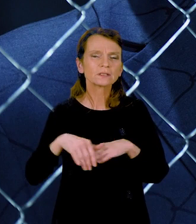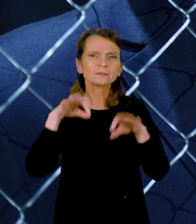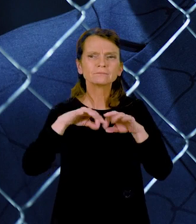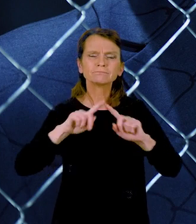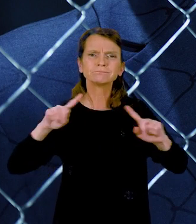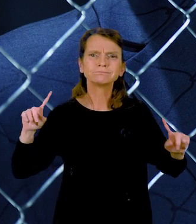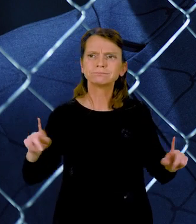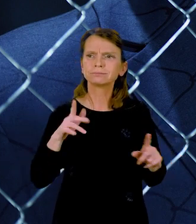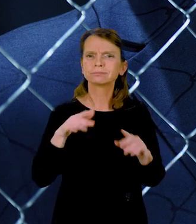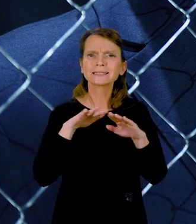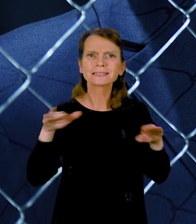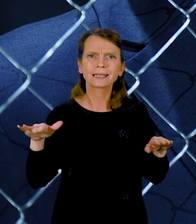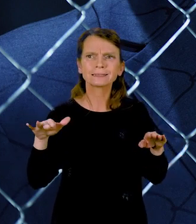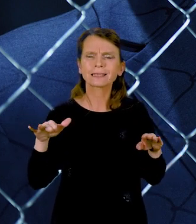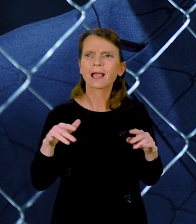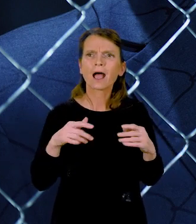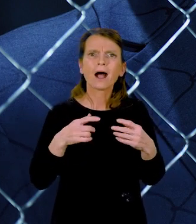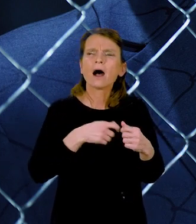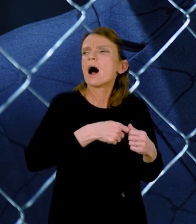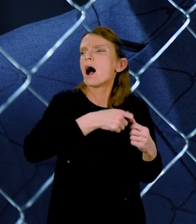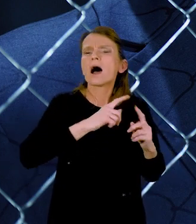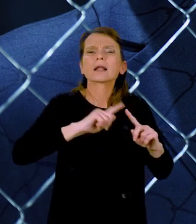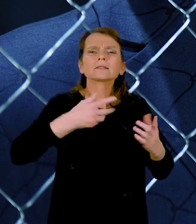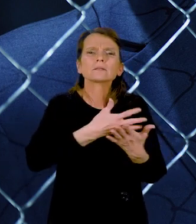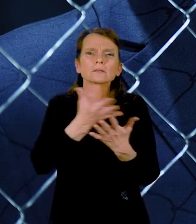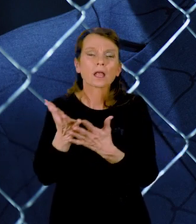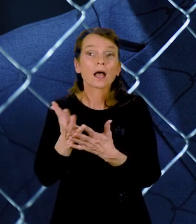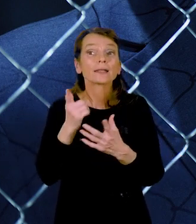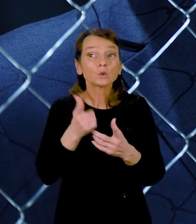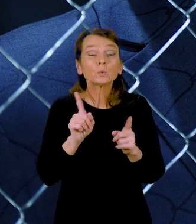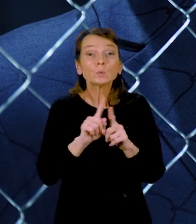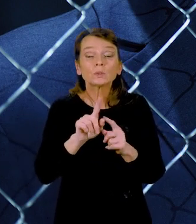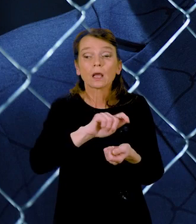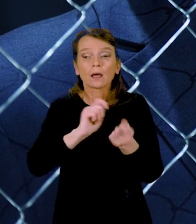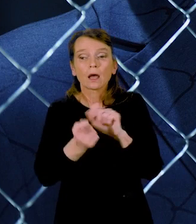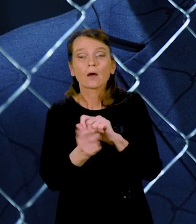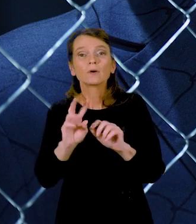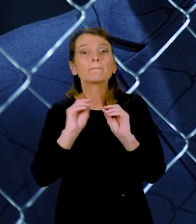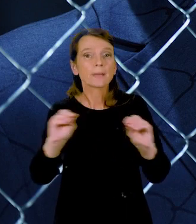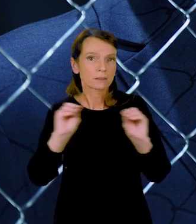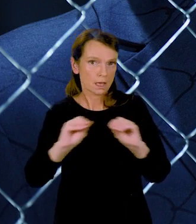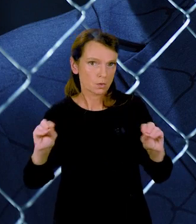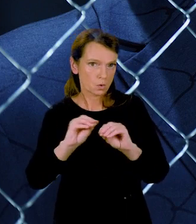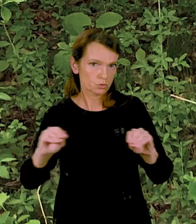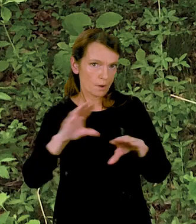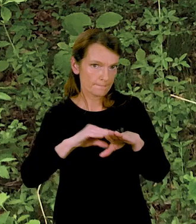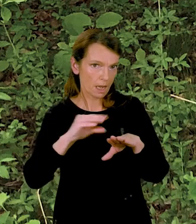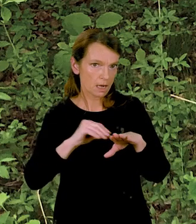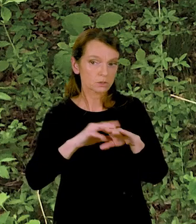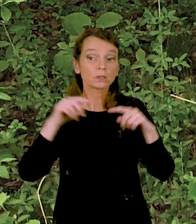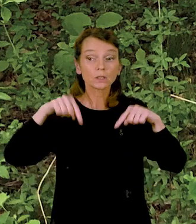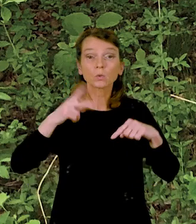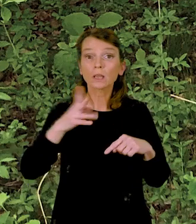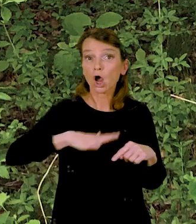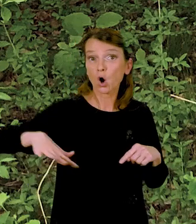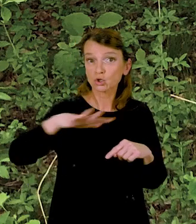njegovega scenskega razpona se preliva v pedagoško prakso, ki jo Gašper Jarni vrši na Kočevskem in